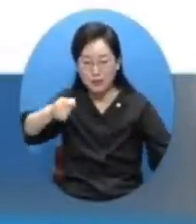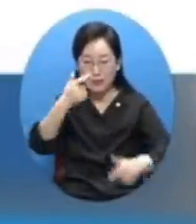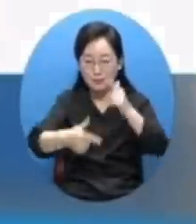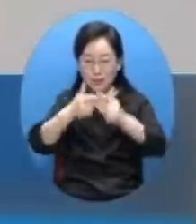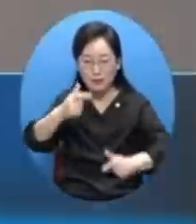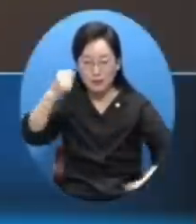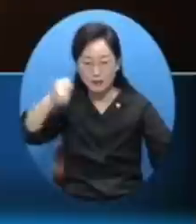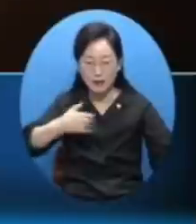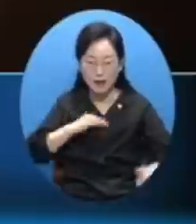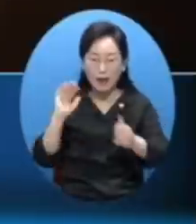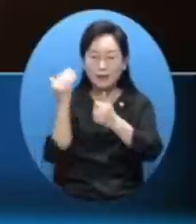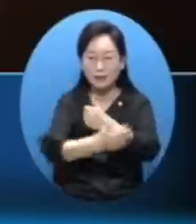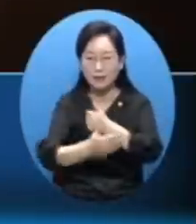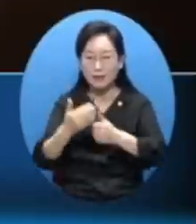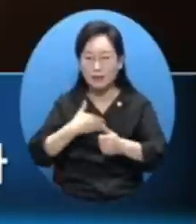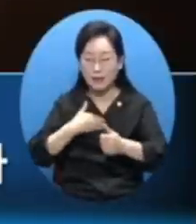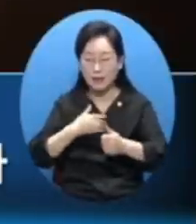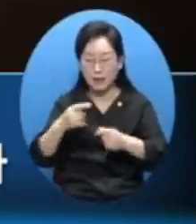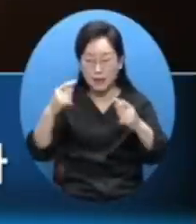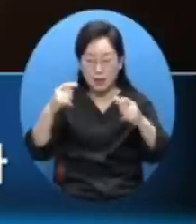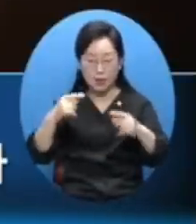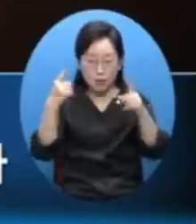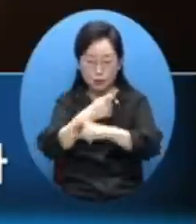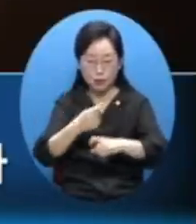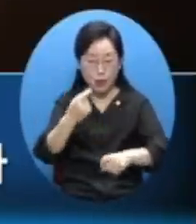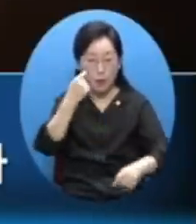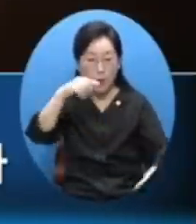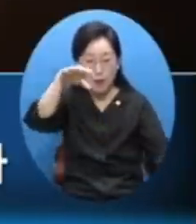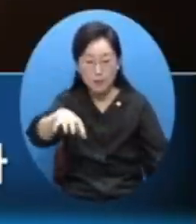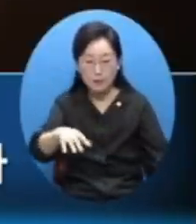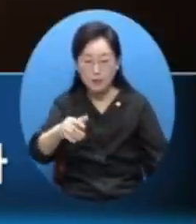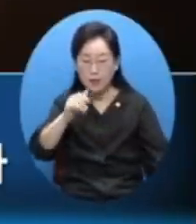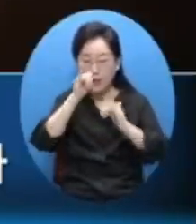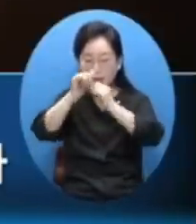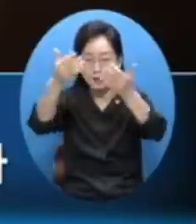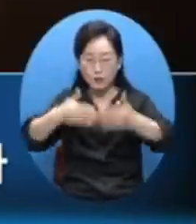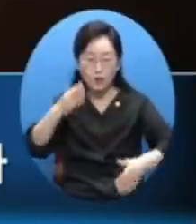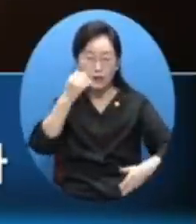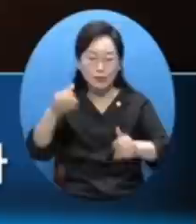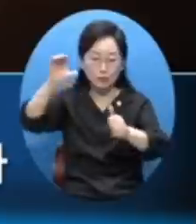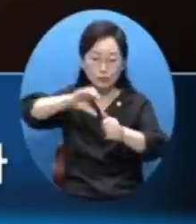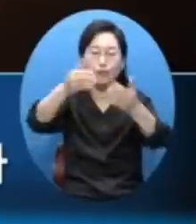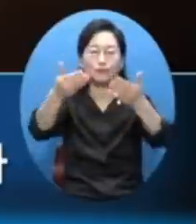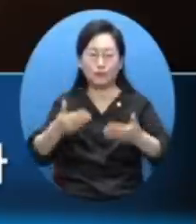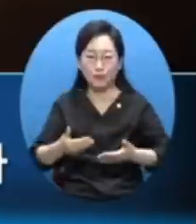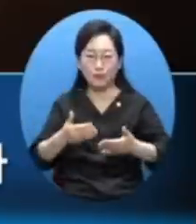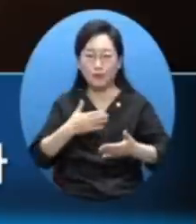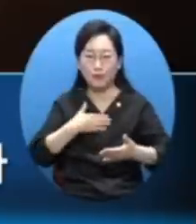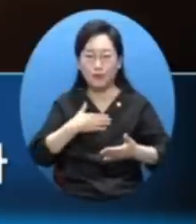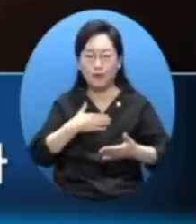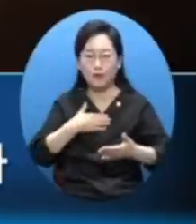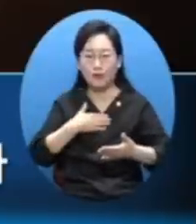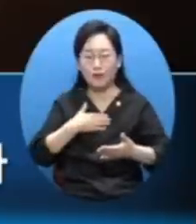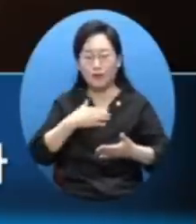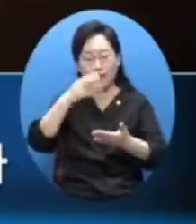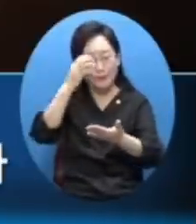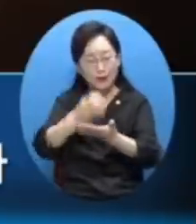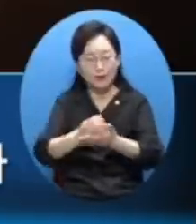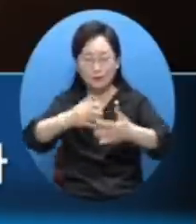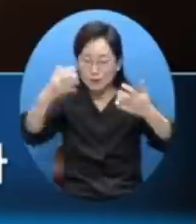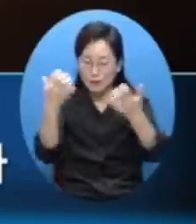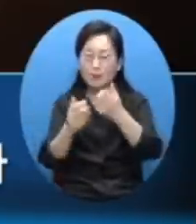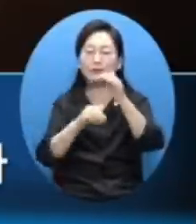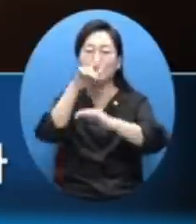나를 아니하시나이다 주께서 내 원수의 목전에서 내게 상을 전해 주시고 주님을 내 머리에 부르셨으니 불을 부으셨으니 내